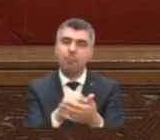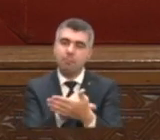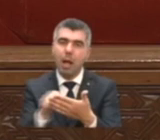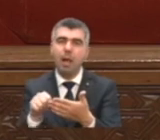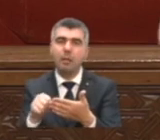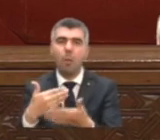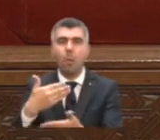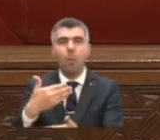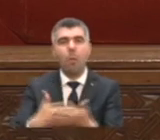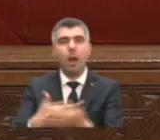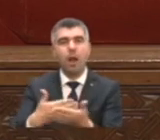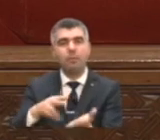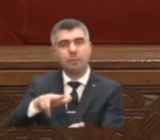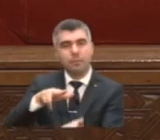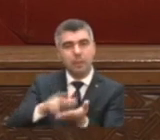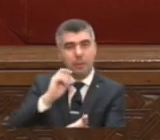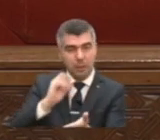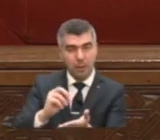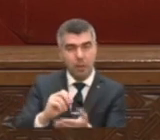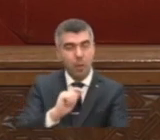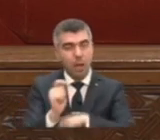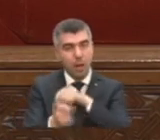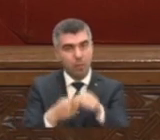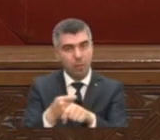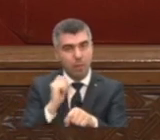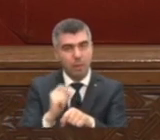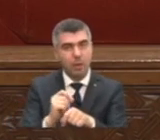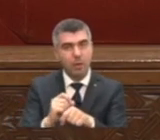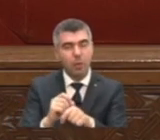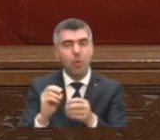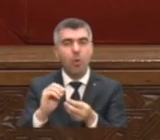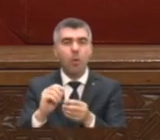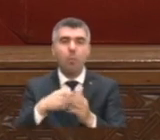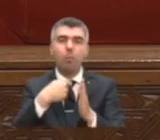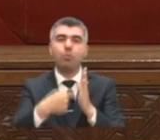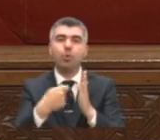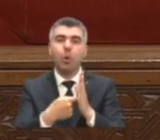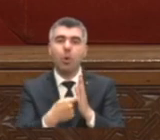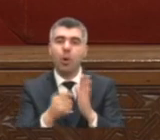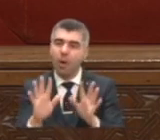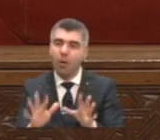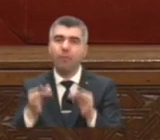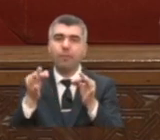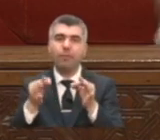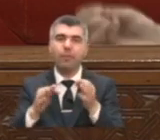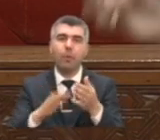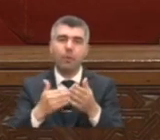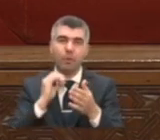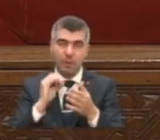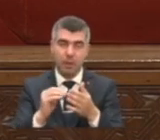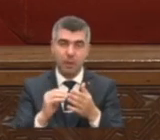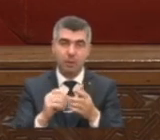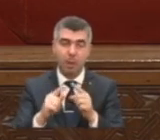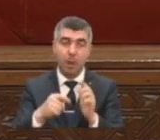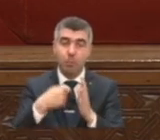جوج الاشياء، الخصوصيات ديال العالم القروي ونوعيه المشاريع كذلك، لان ما يمكنناش نستخلصوا بنفس الطريقه المشاريع